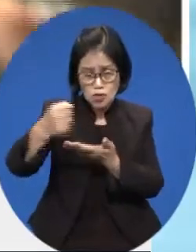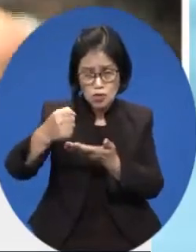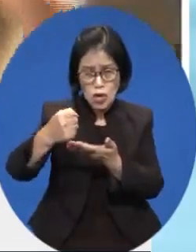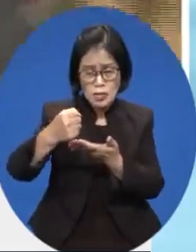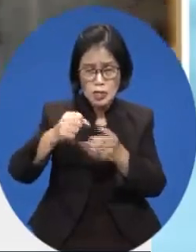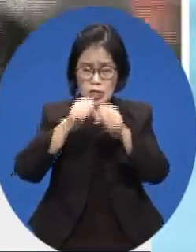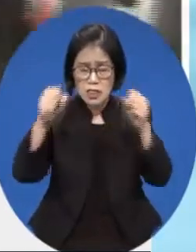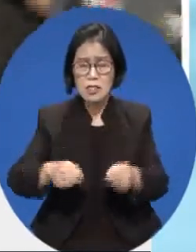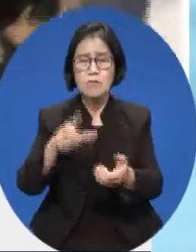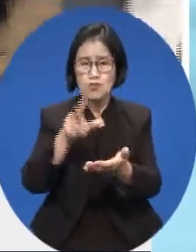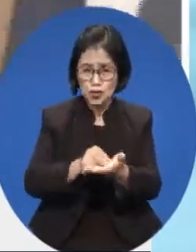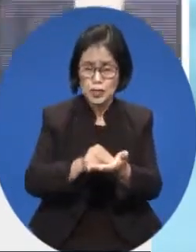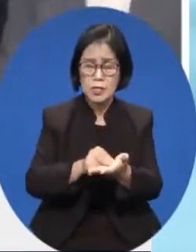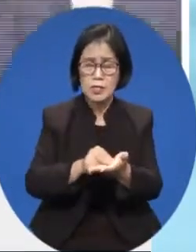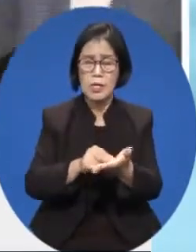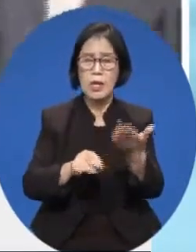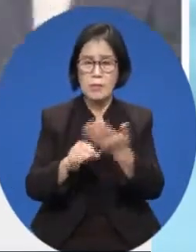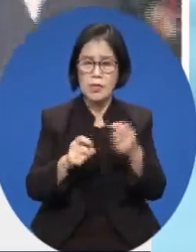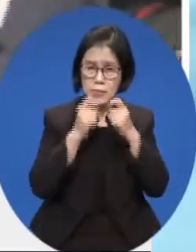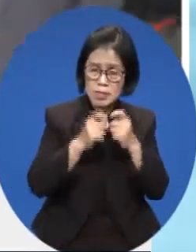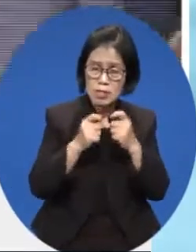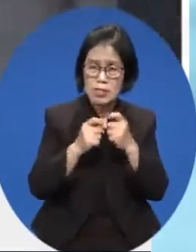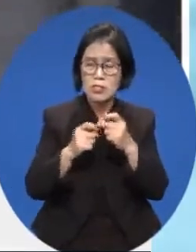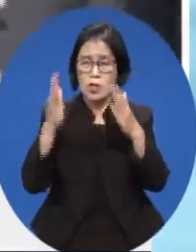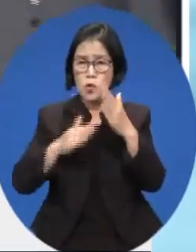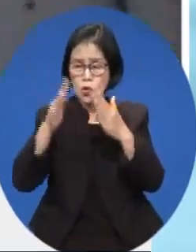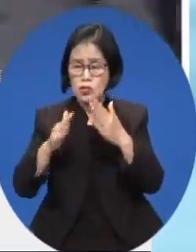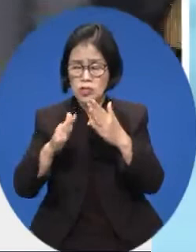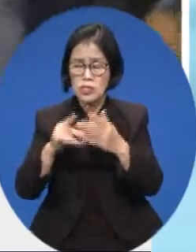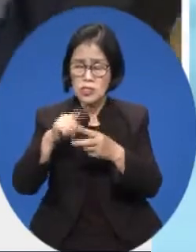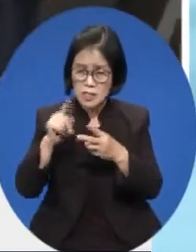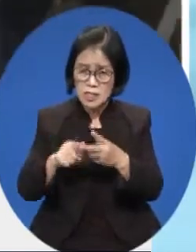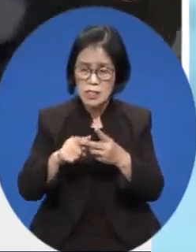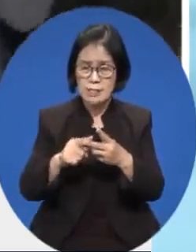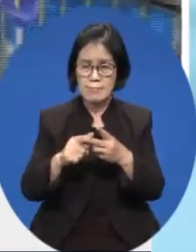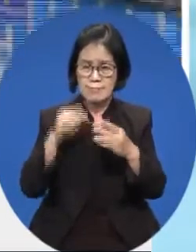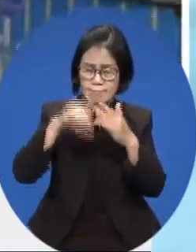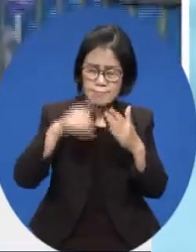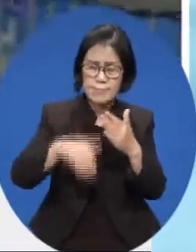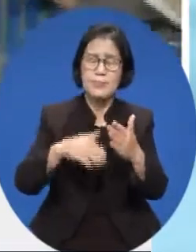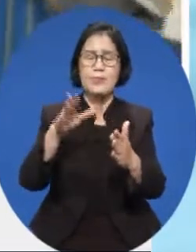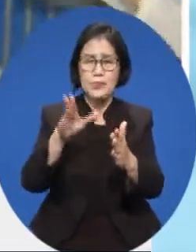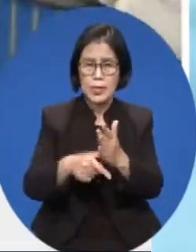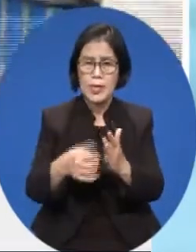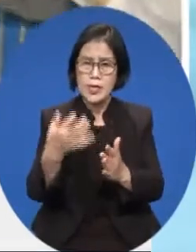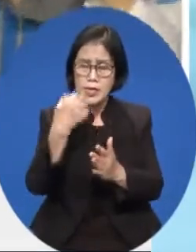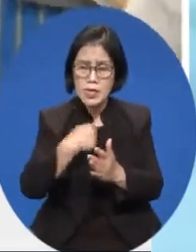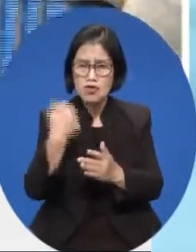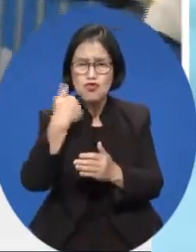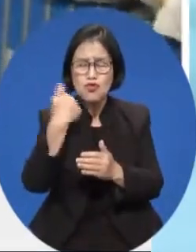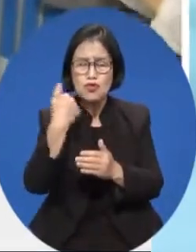문제가 있다고 하면 몸 인형 개발 이든 아니면 곰인형 개발이 등 간의 개발 10 을 할 때 그 이익을 측정